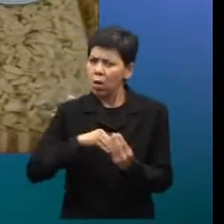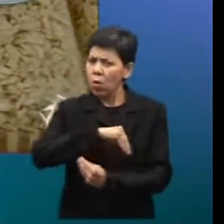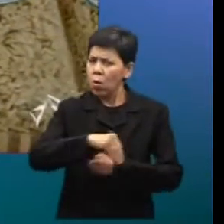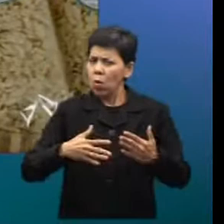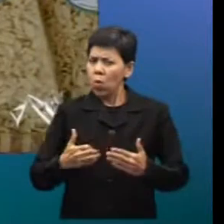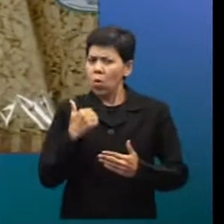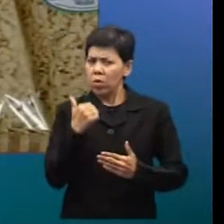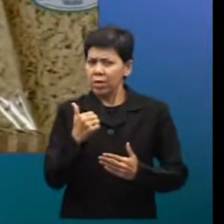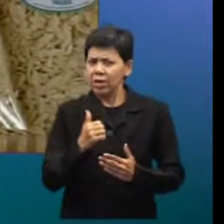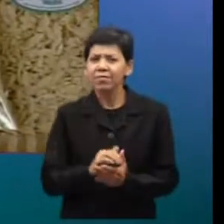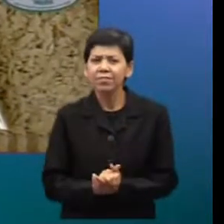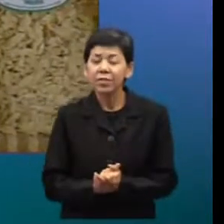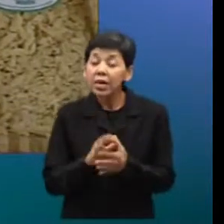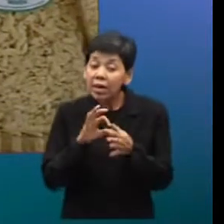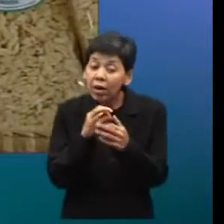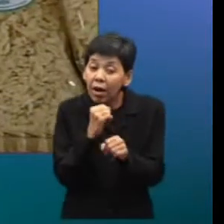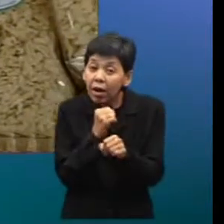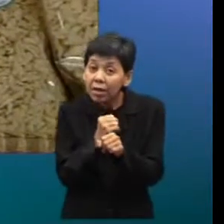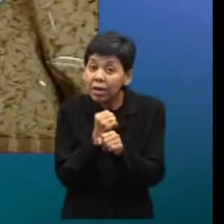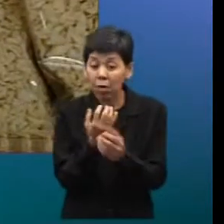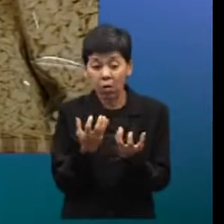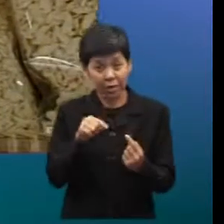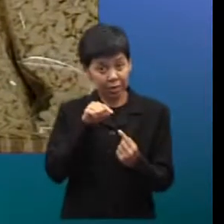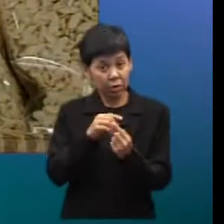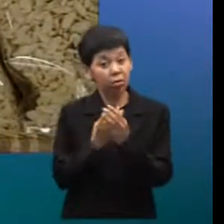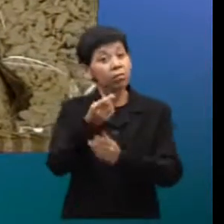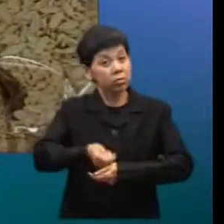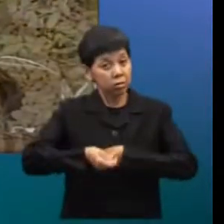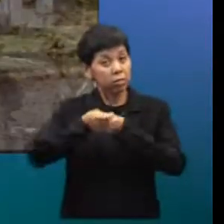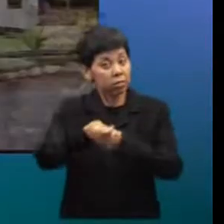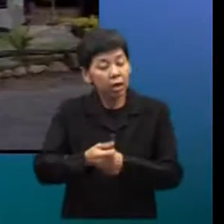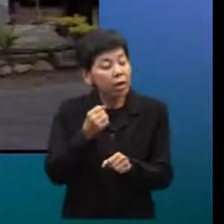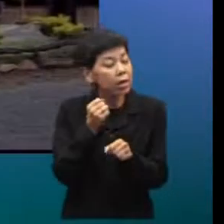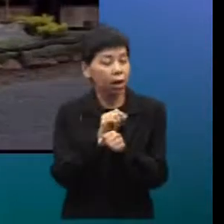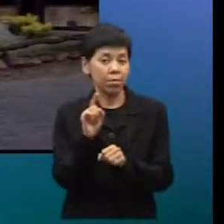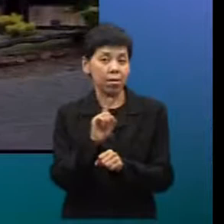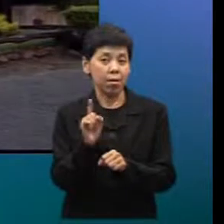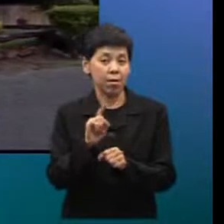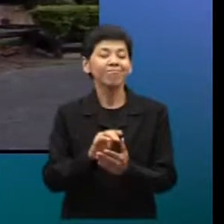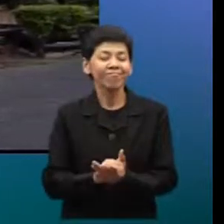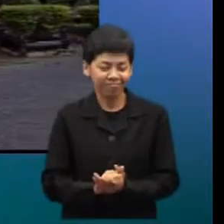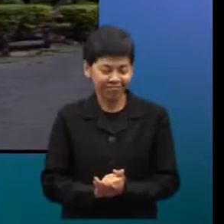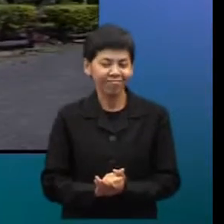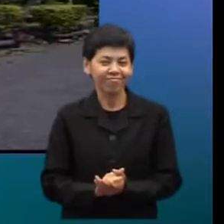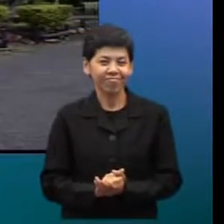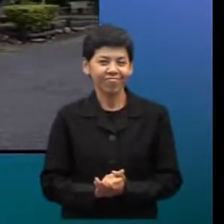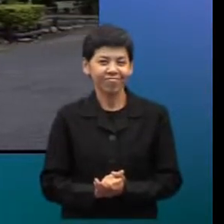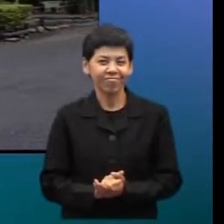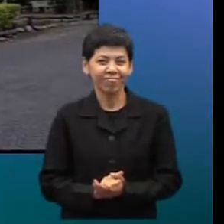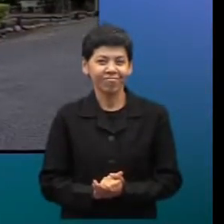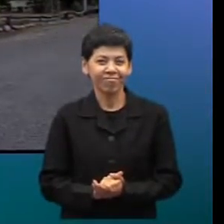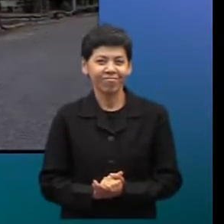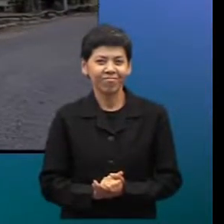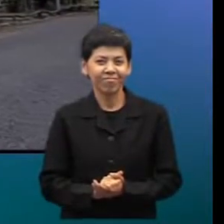ครับส่วนที่มาของการแปรรูปผลผลิตการเกษตรเหล่านี้เป็นมาอย่างไรนั้นไปฟังกันเลยครับ